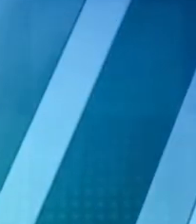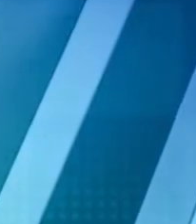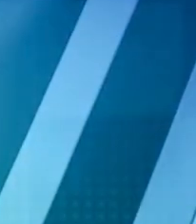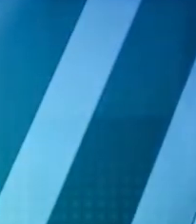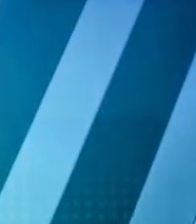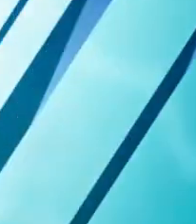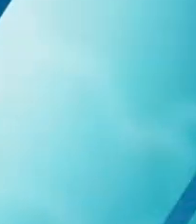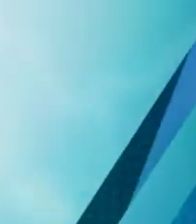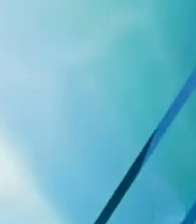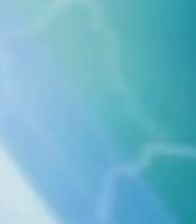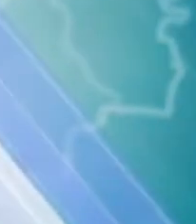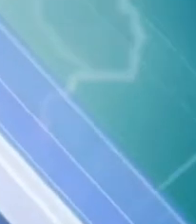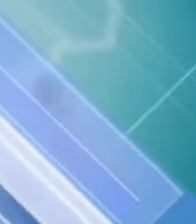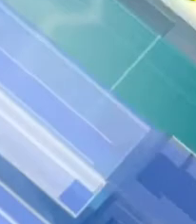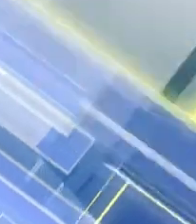Музика